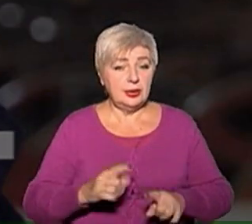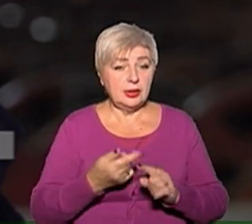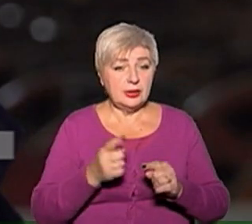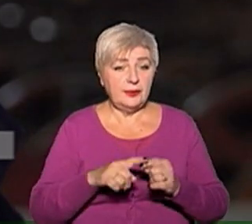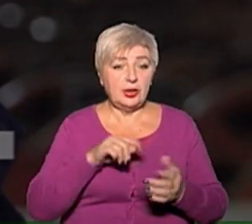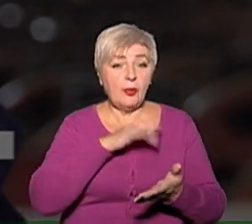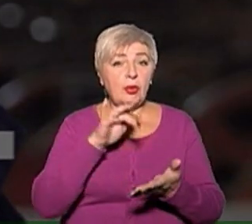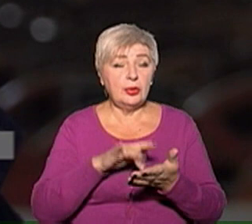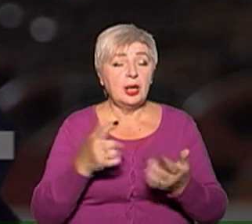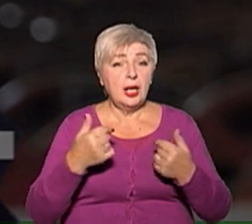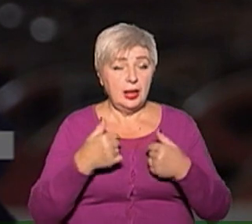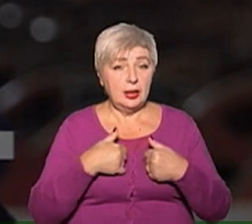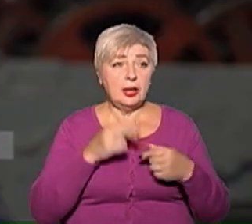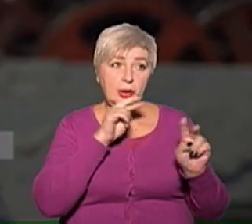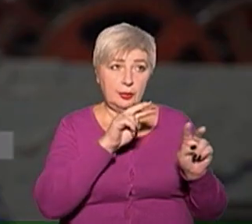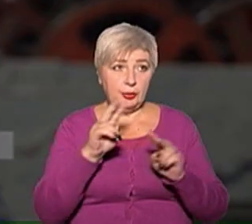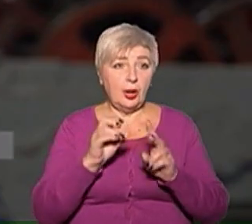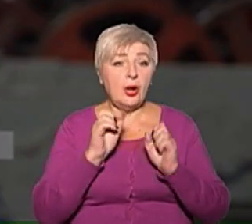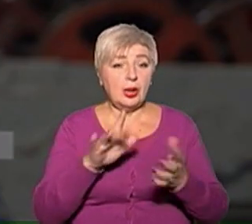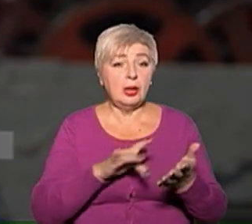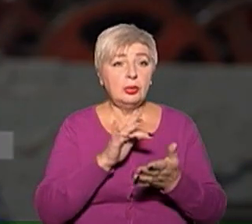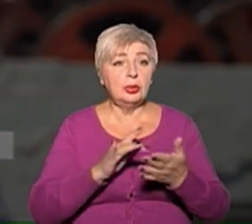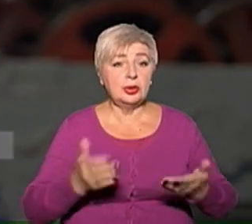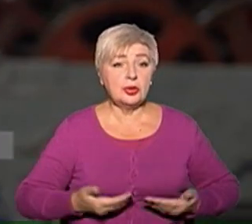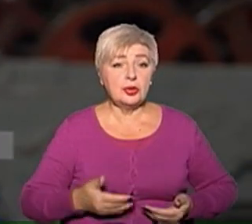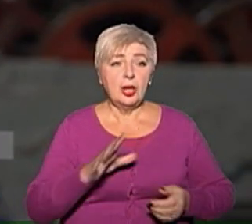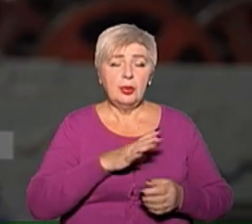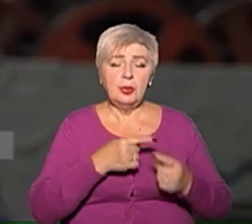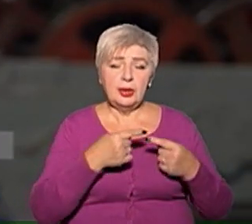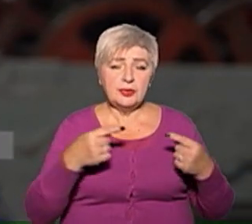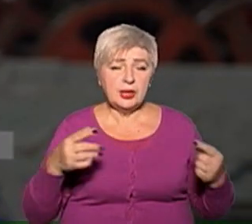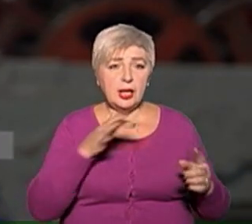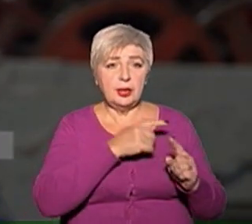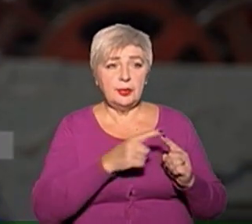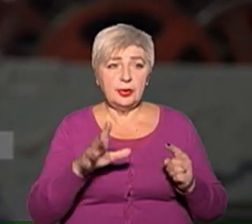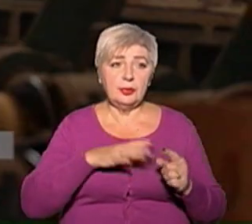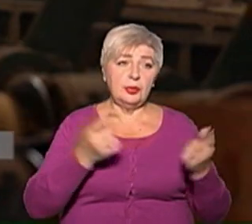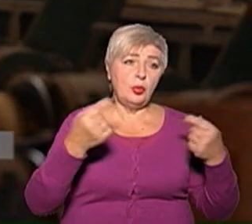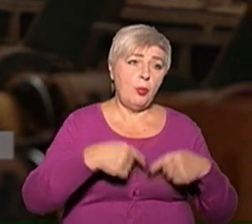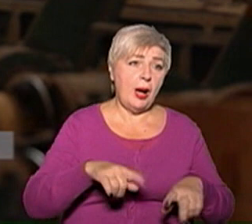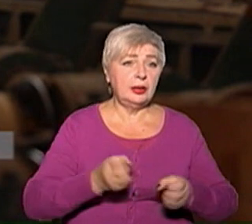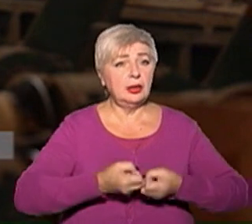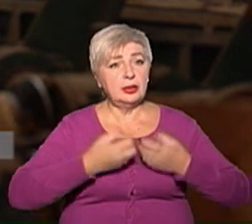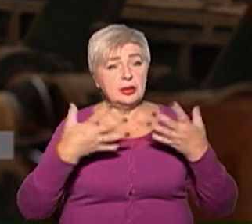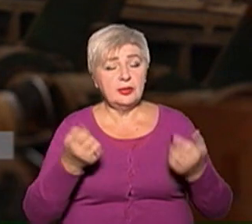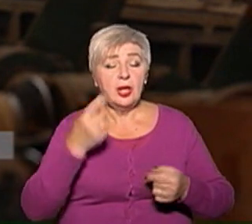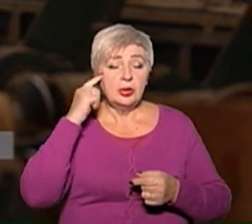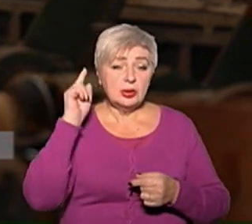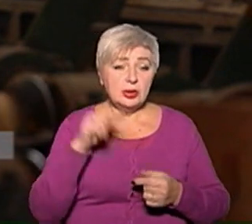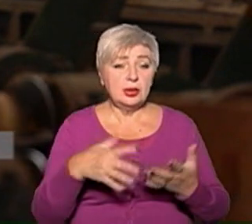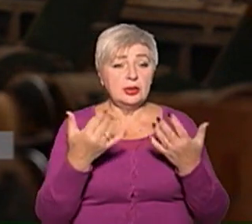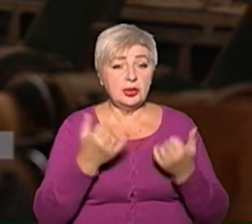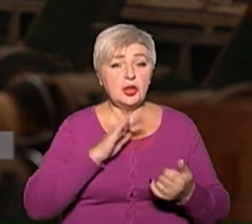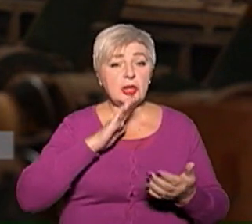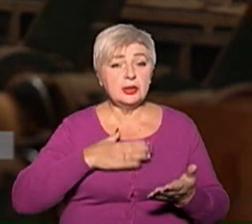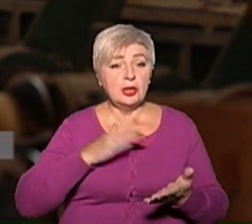я наблюдаю, как город живет. Были всякие периоды, был и упадок, и рассвет. Но вы знаете, сейчас наш